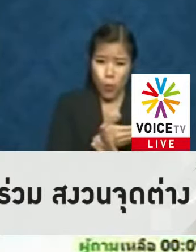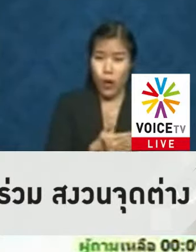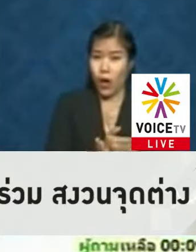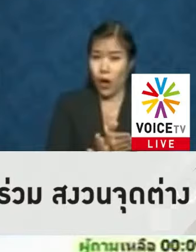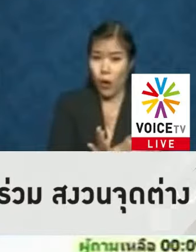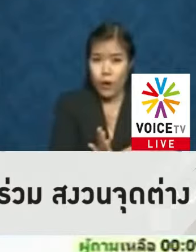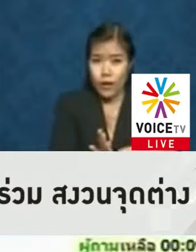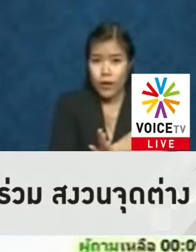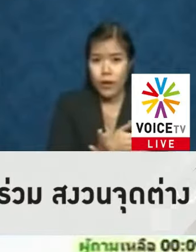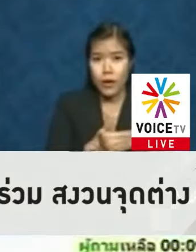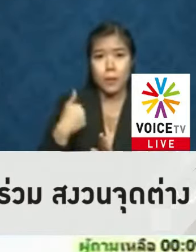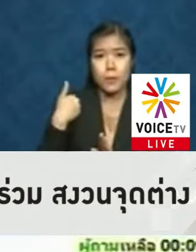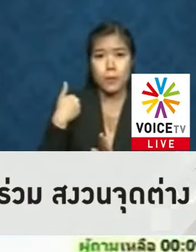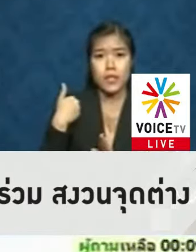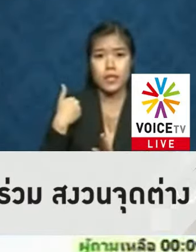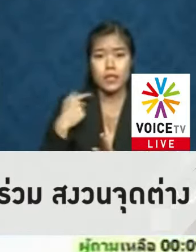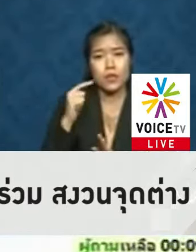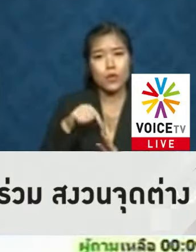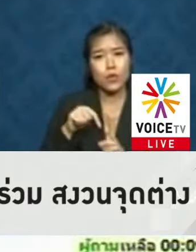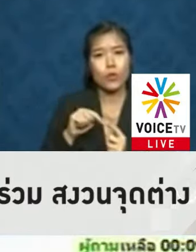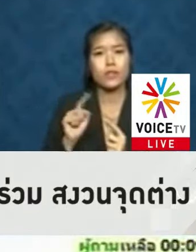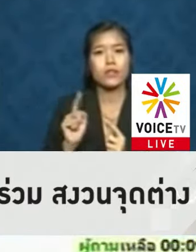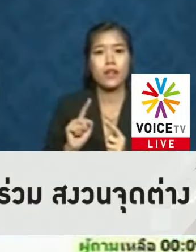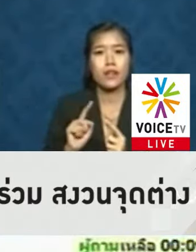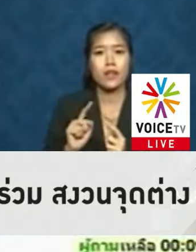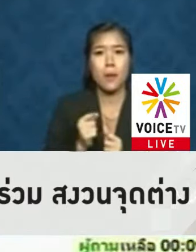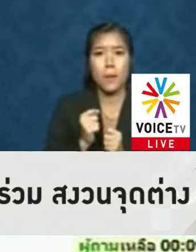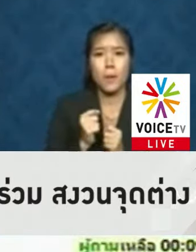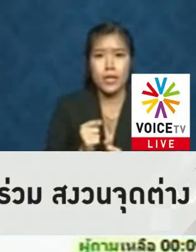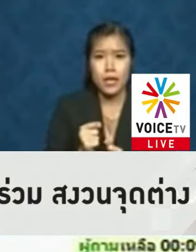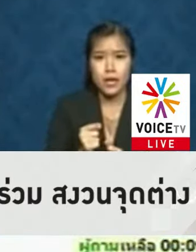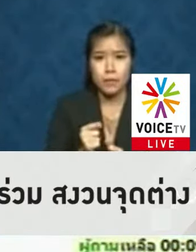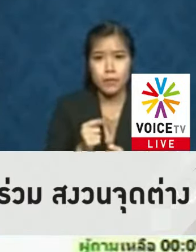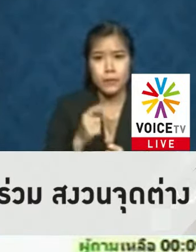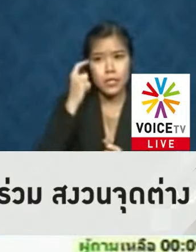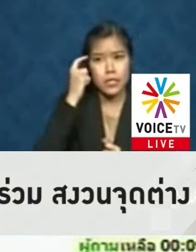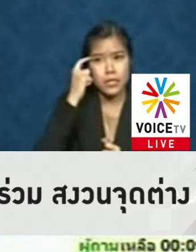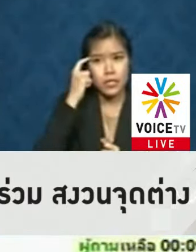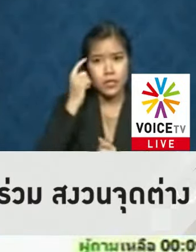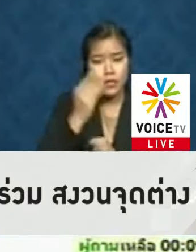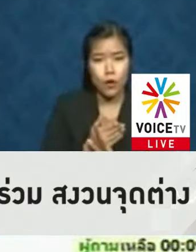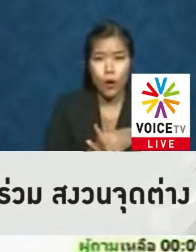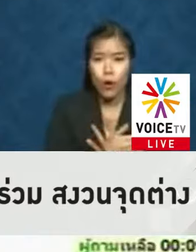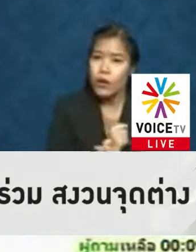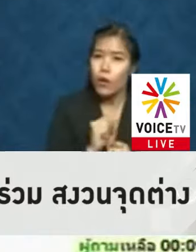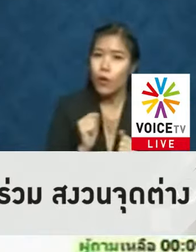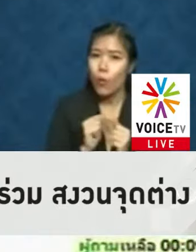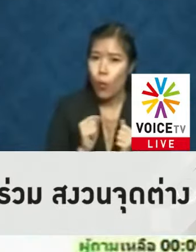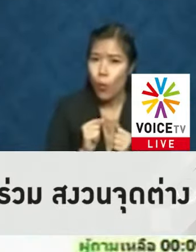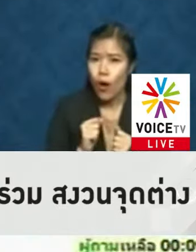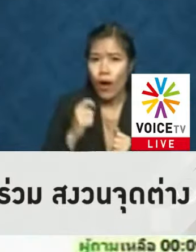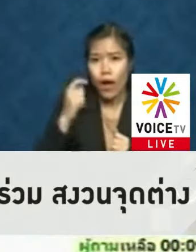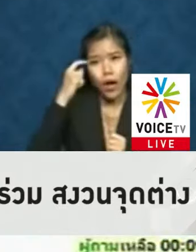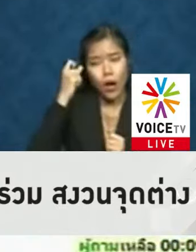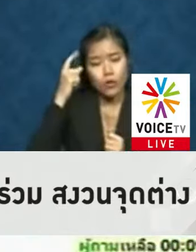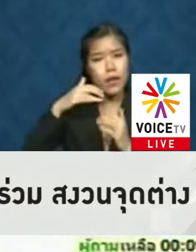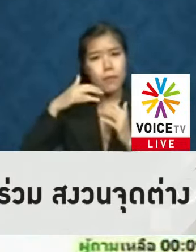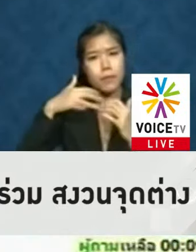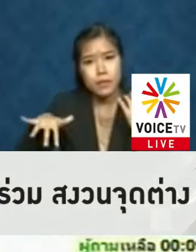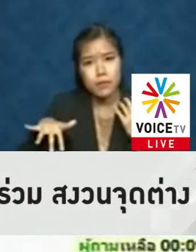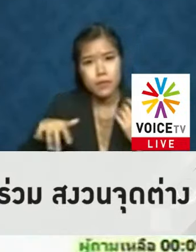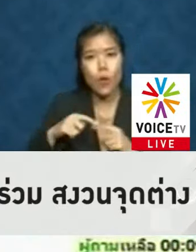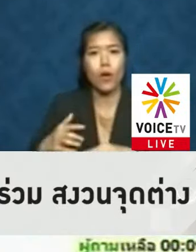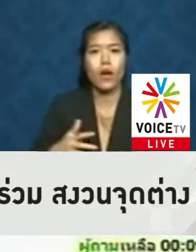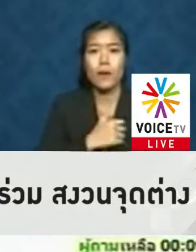องนะครับมีความพยายามที่จะสร้างความกลัวและความเข้าใจผิดทางการเมืองว่